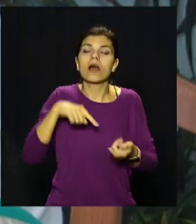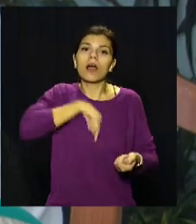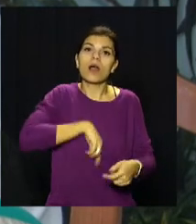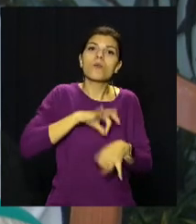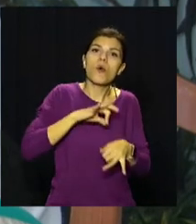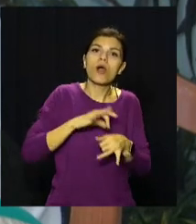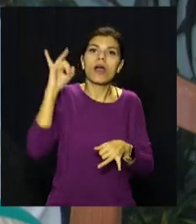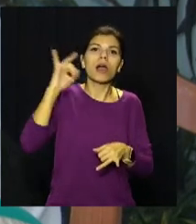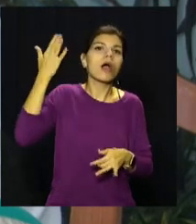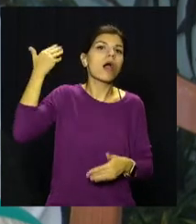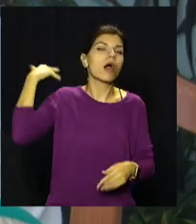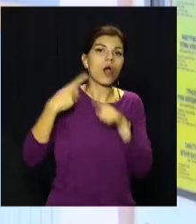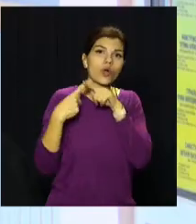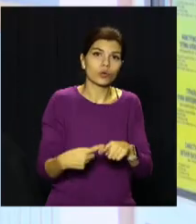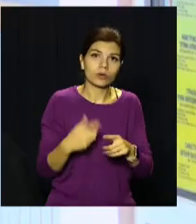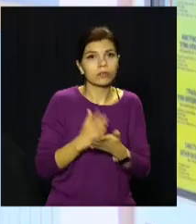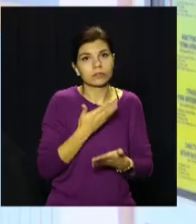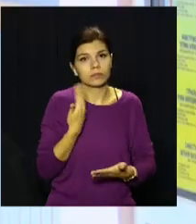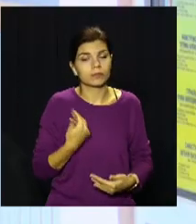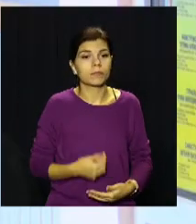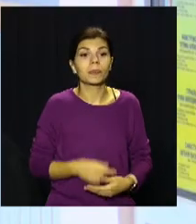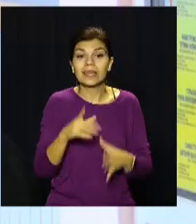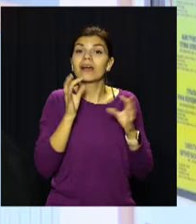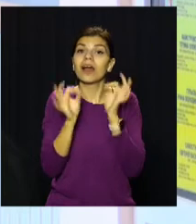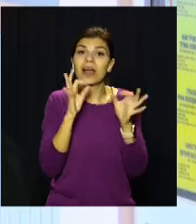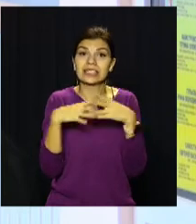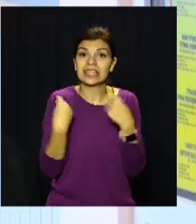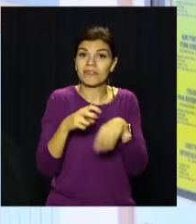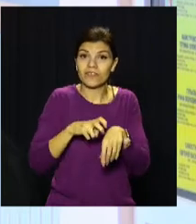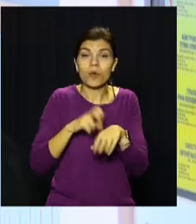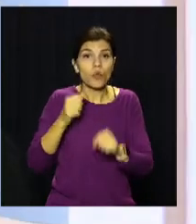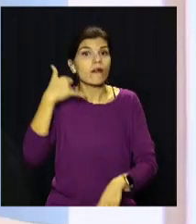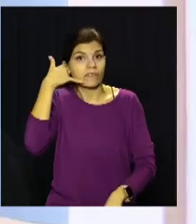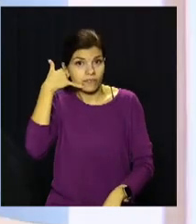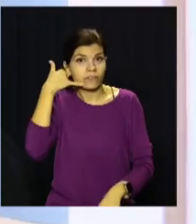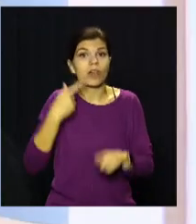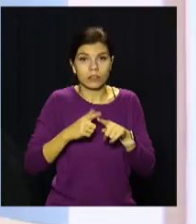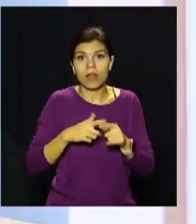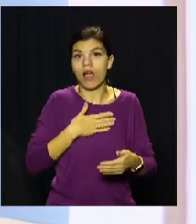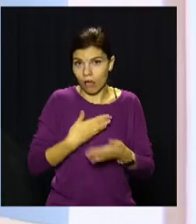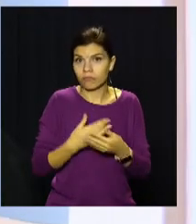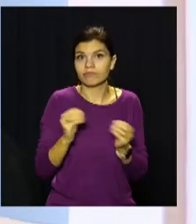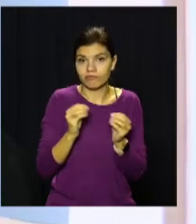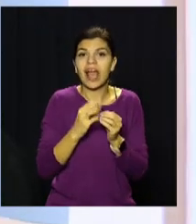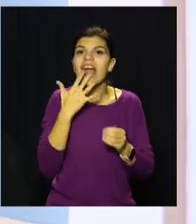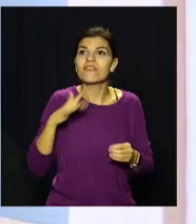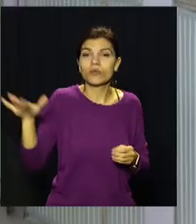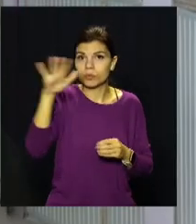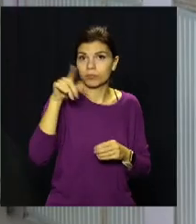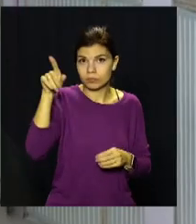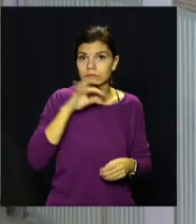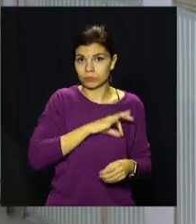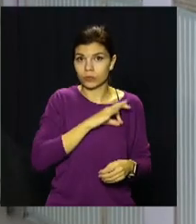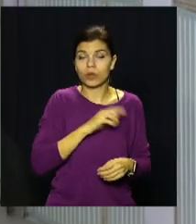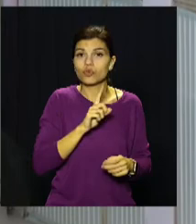патології у даного пацієнта. Консультацію сімейного лікаря можна отримати і телефоном. Це вже активно практикують європейські колеги, аби